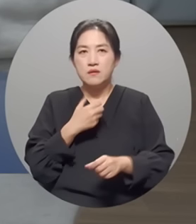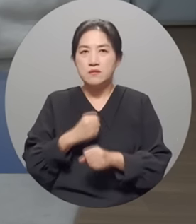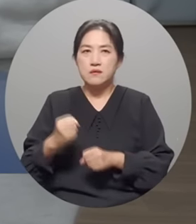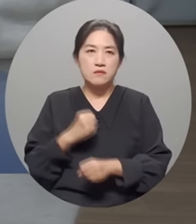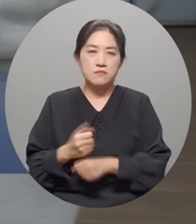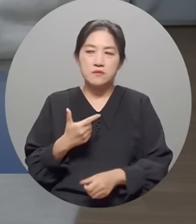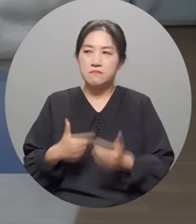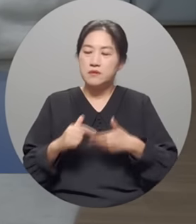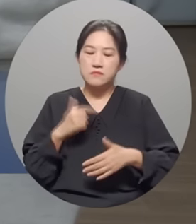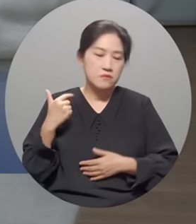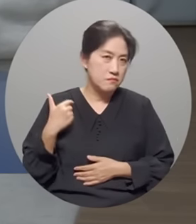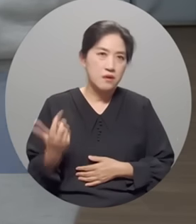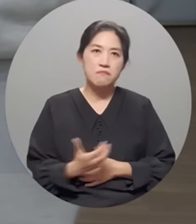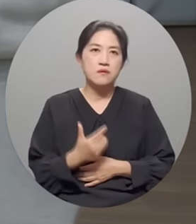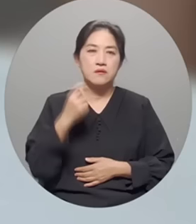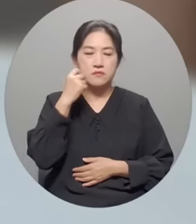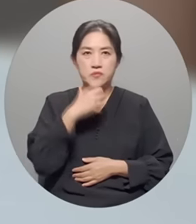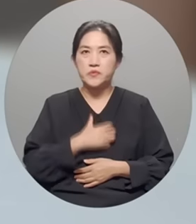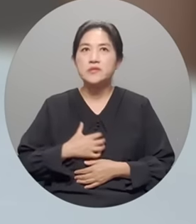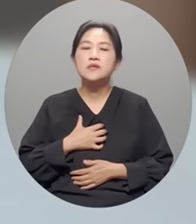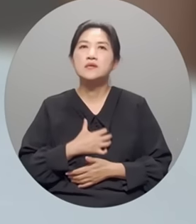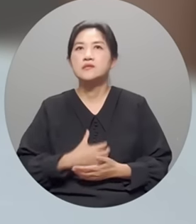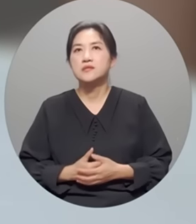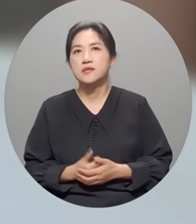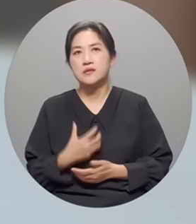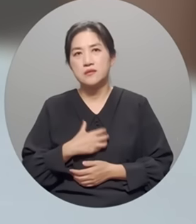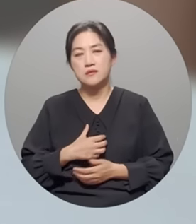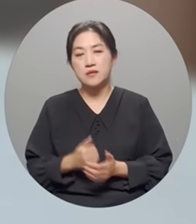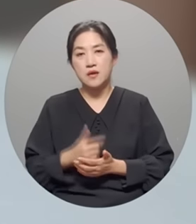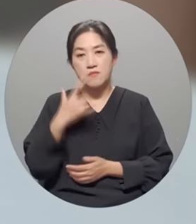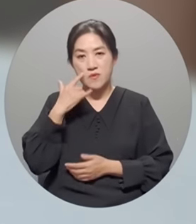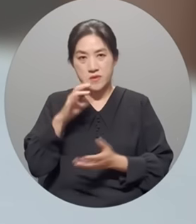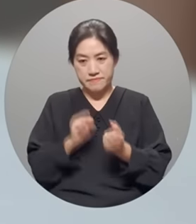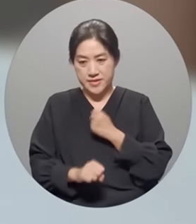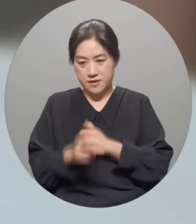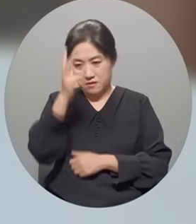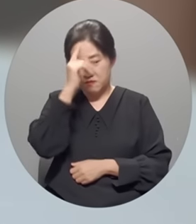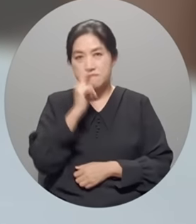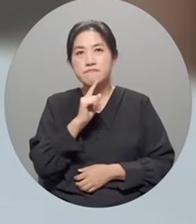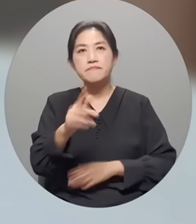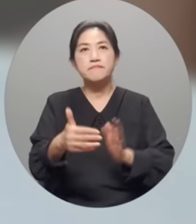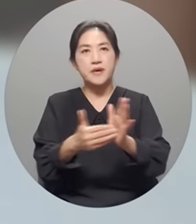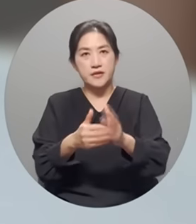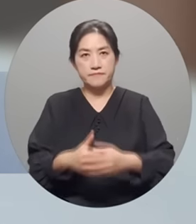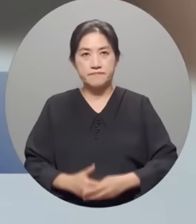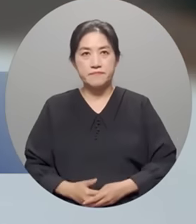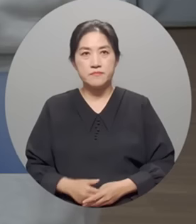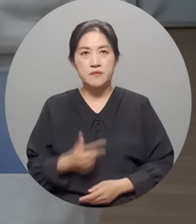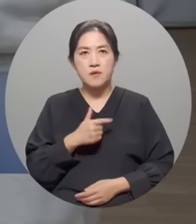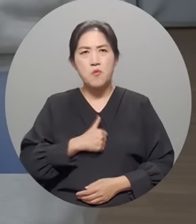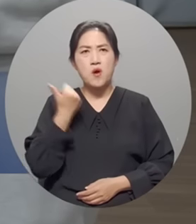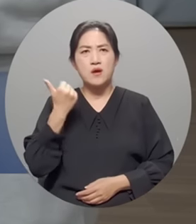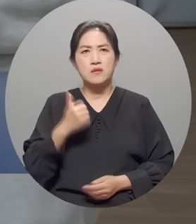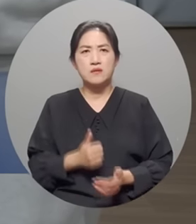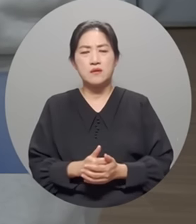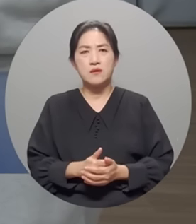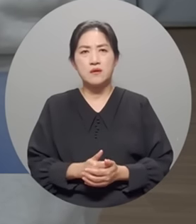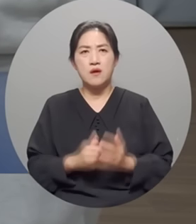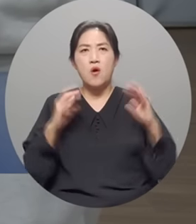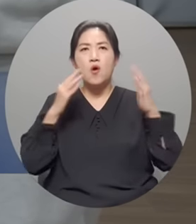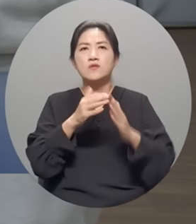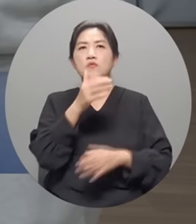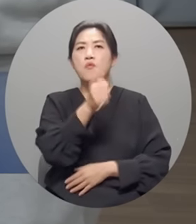너무 마음이 아팠죠. 속상했죠. 부모는 곧바로 경찰에 신고했습니다. 너무 화가 많이 났죠.